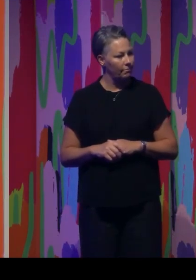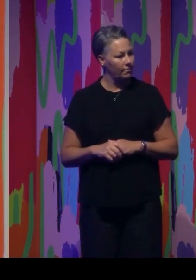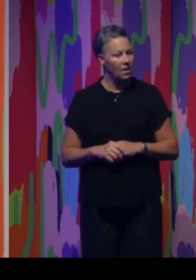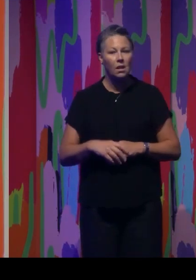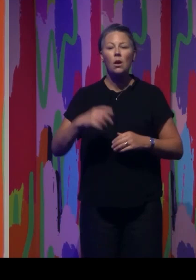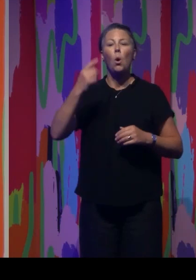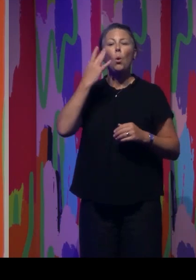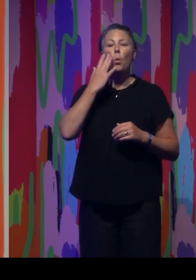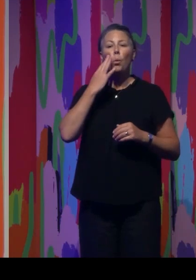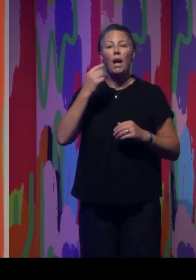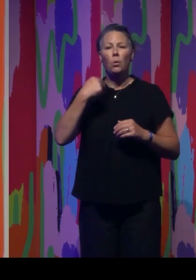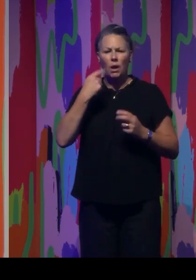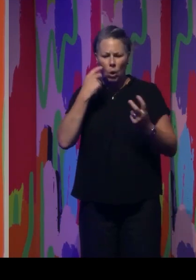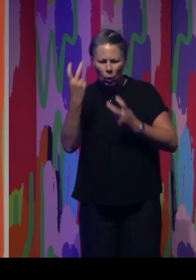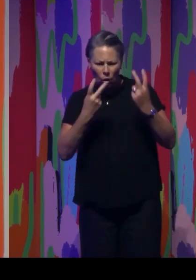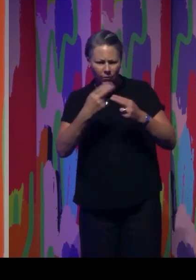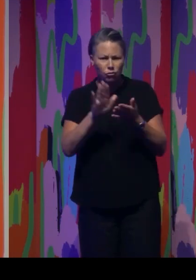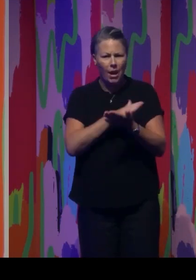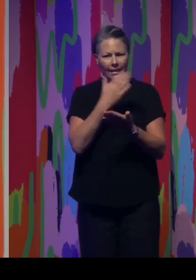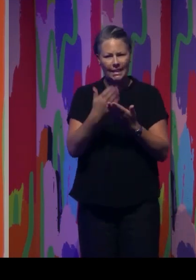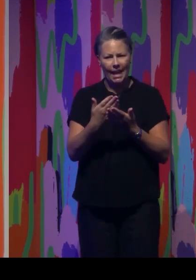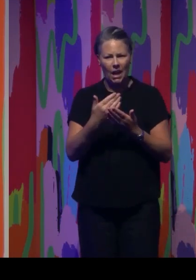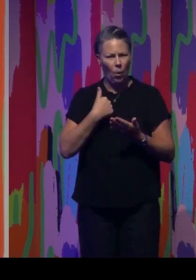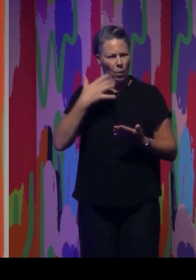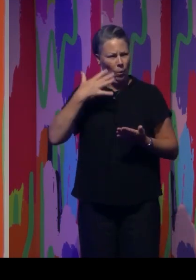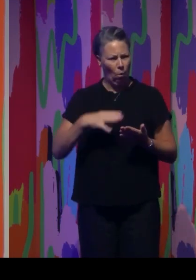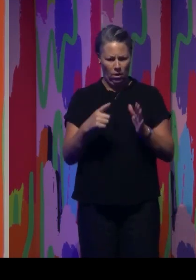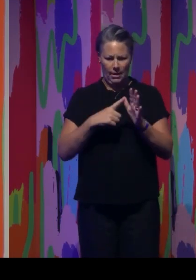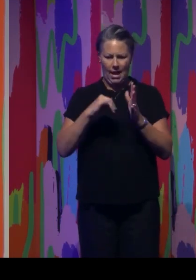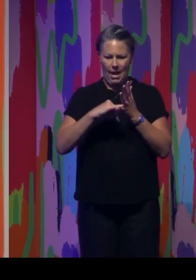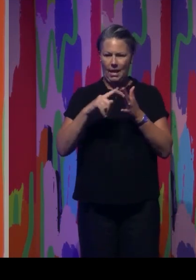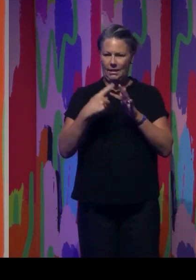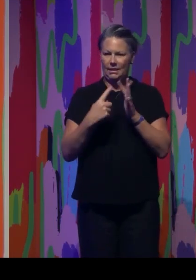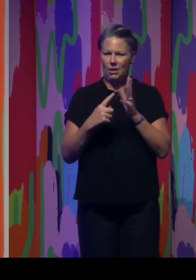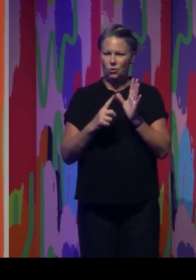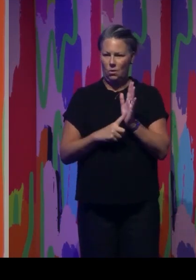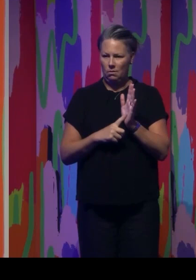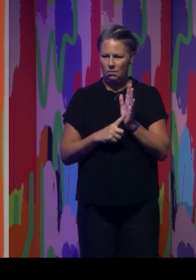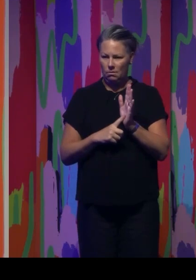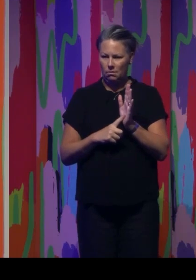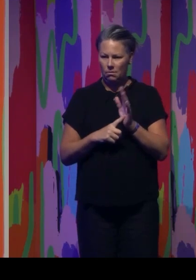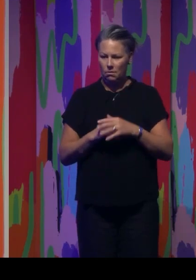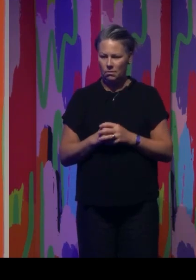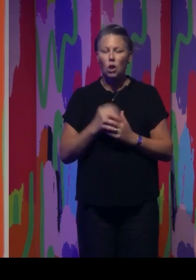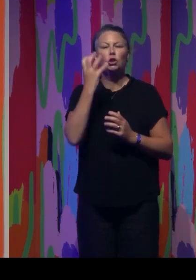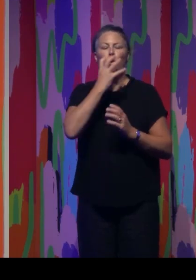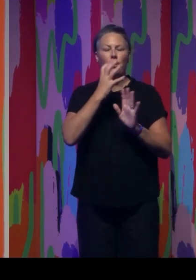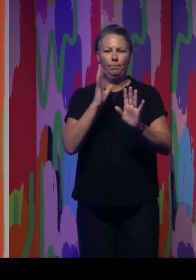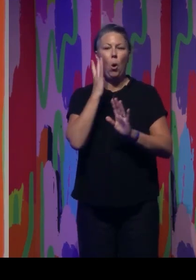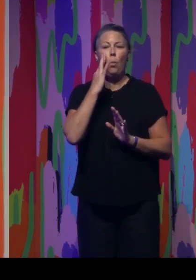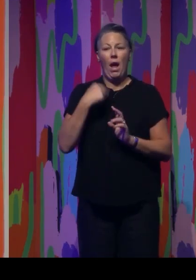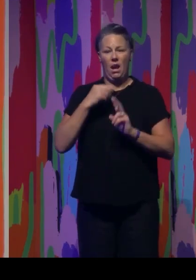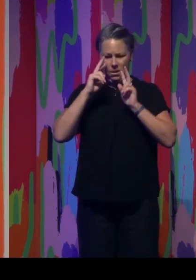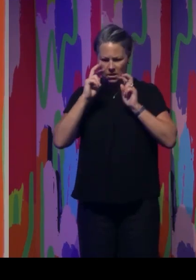টার্ম অ্যাসেক্সুয়াল হুইচ হ্যাজ বিন কনস্ট্যান্টলি রেফারিং ইটস ইনএবিলিটি অফ